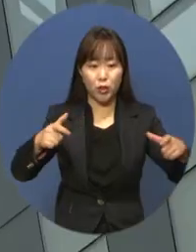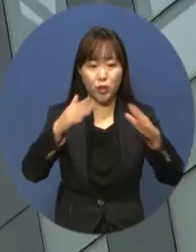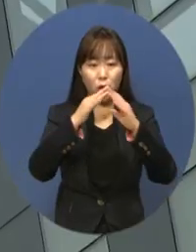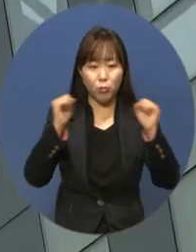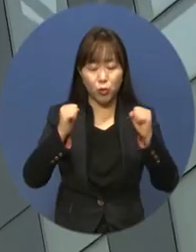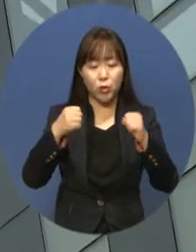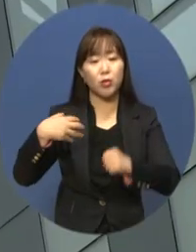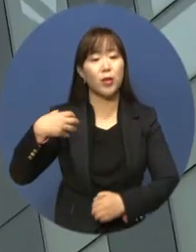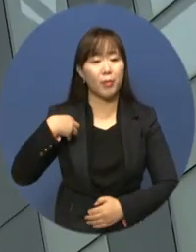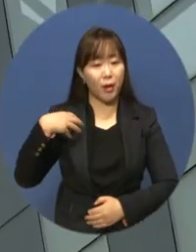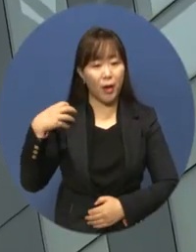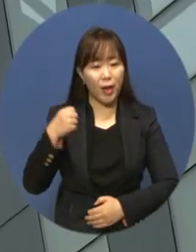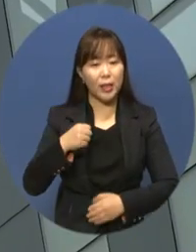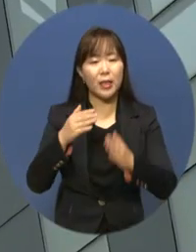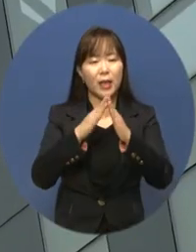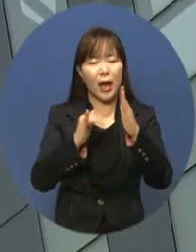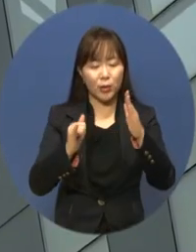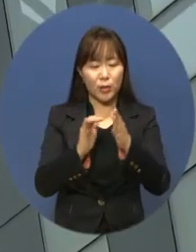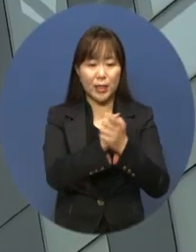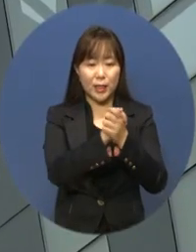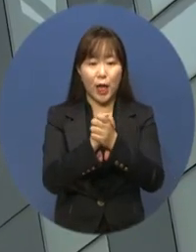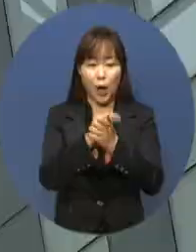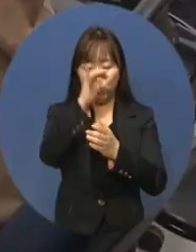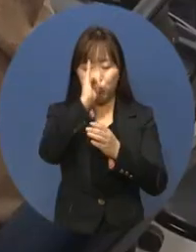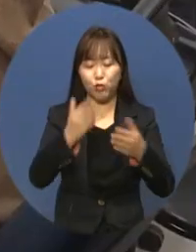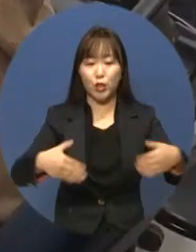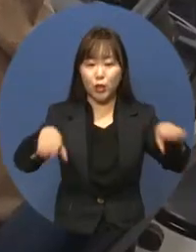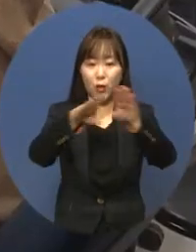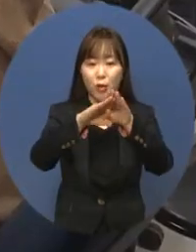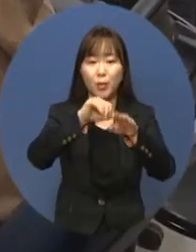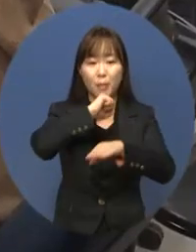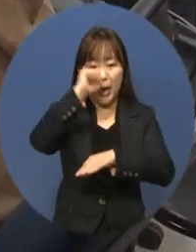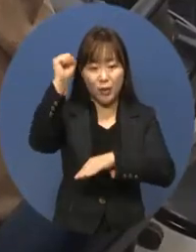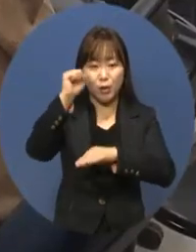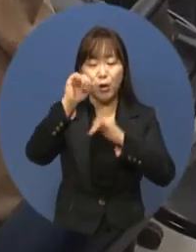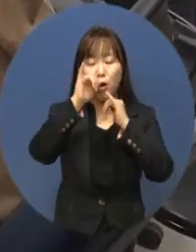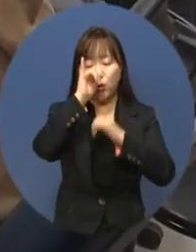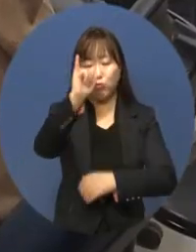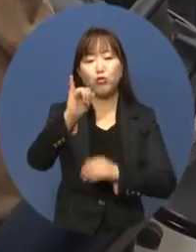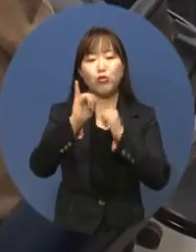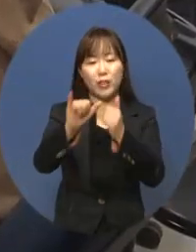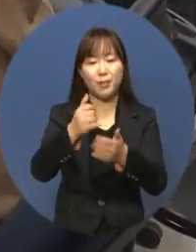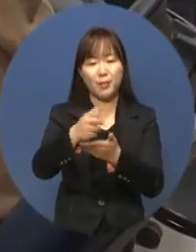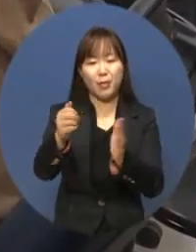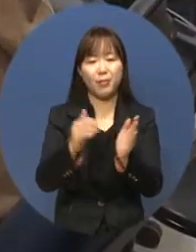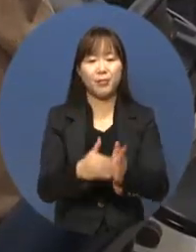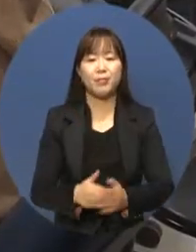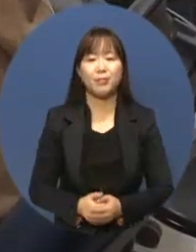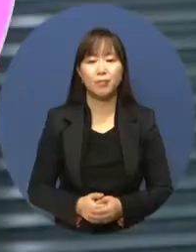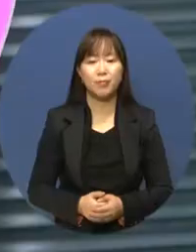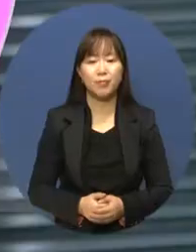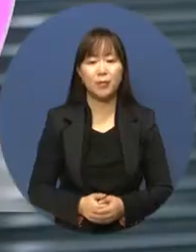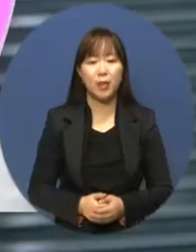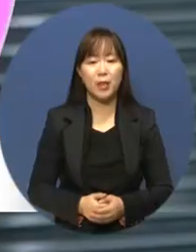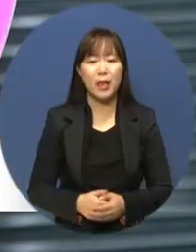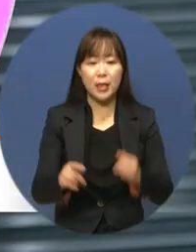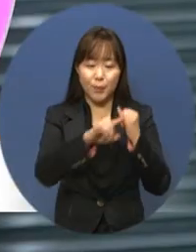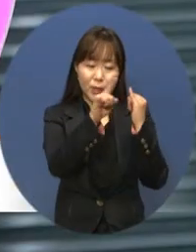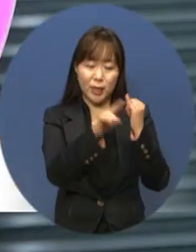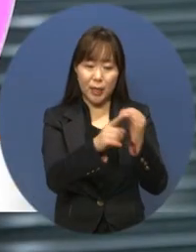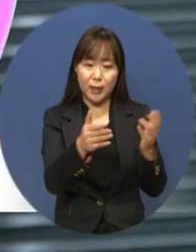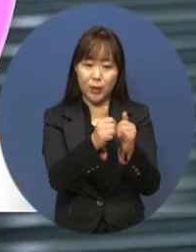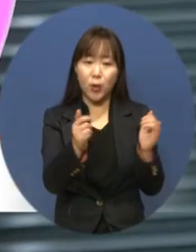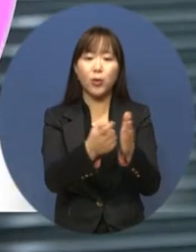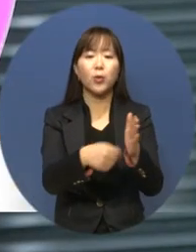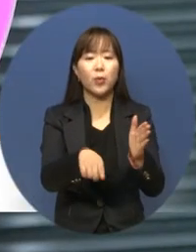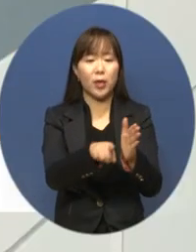전라북도에서 주관하는 가족친화 우수기관으로 선정돼 우수상을 수상했습니다. 완주군은 임신한